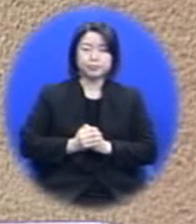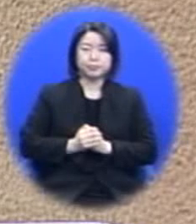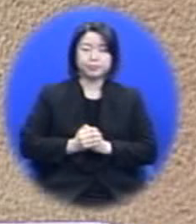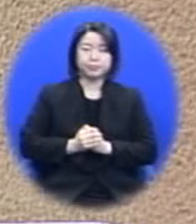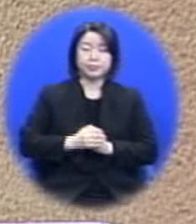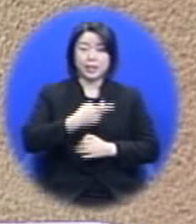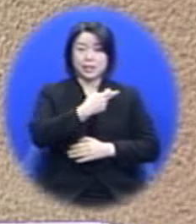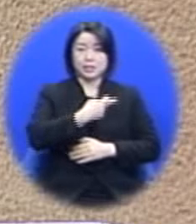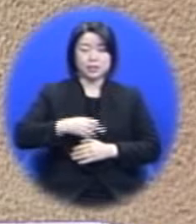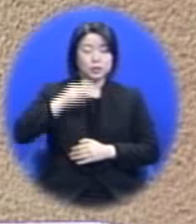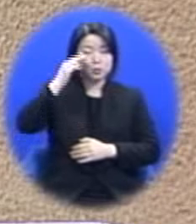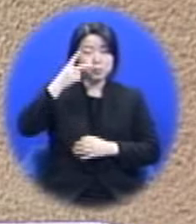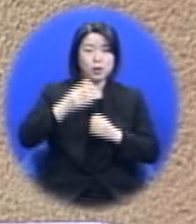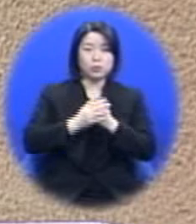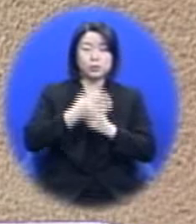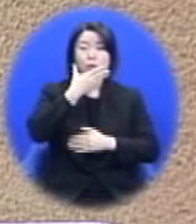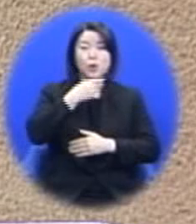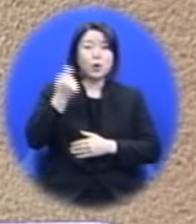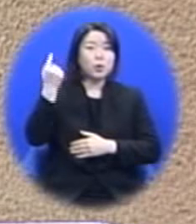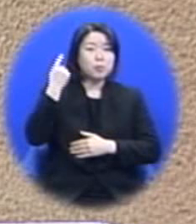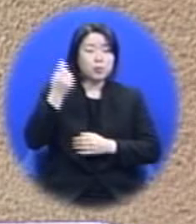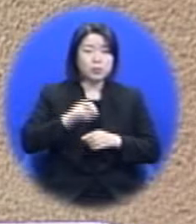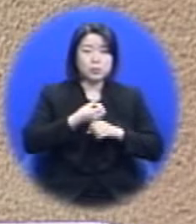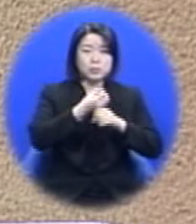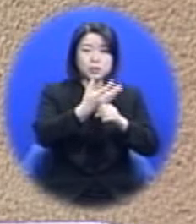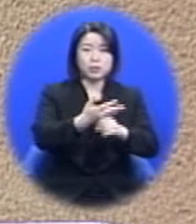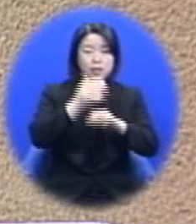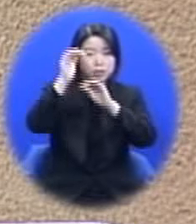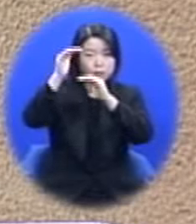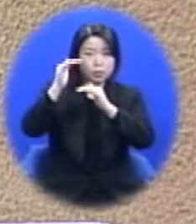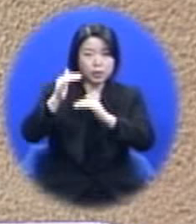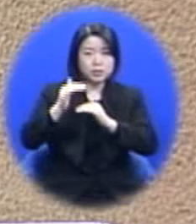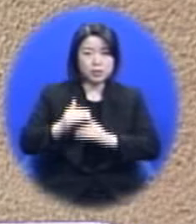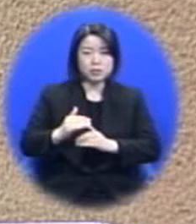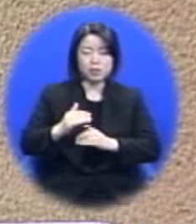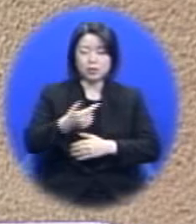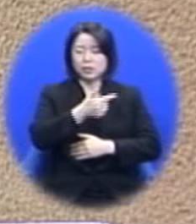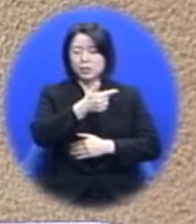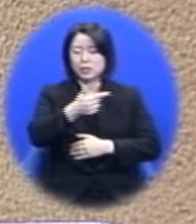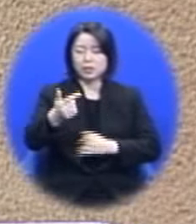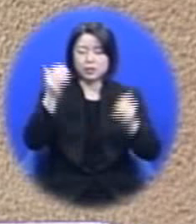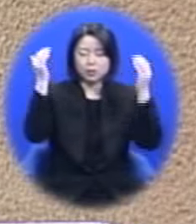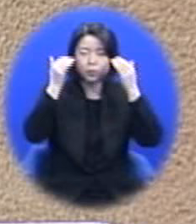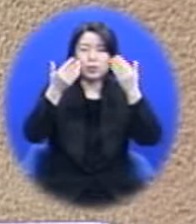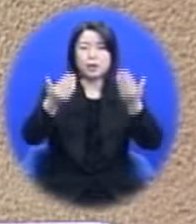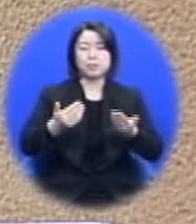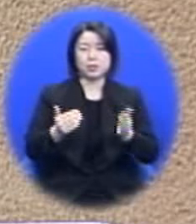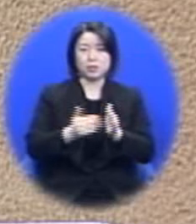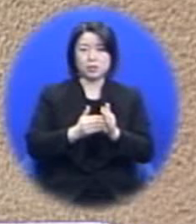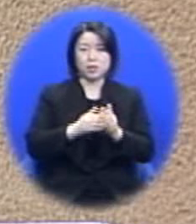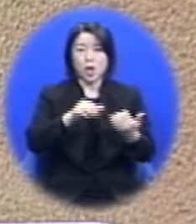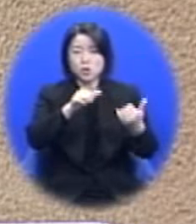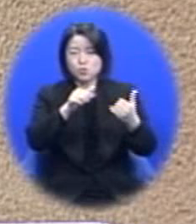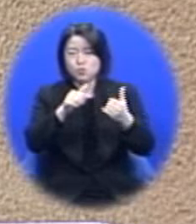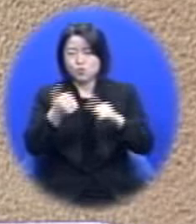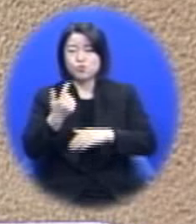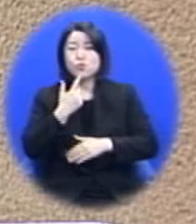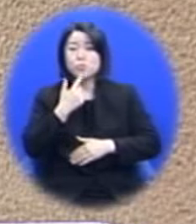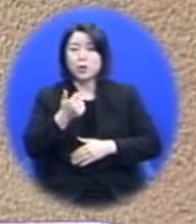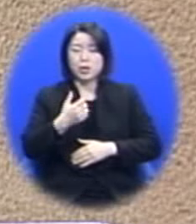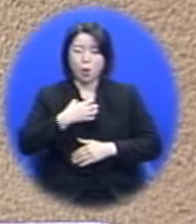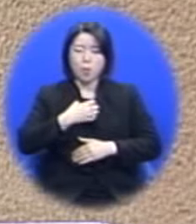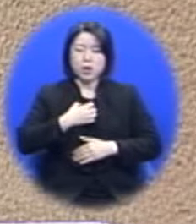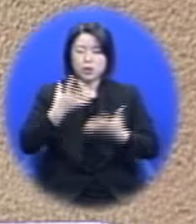사도 바울은 복음 전하는 과정에서 엄청난 고난을 당했어요. 죽을 뻔한 위기를 수도 없이